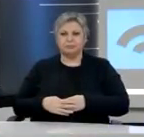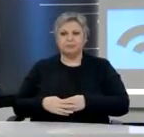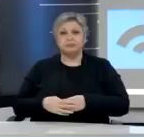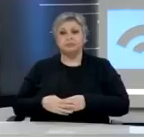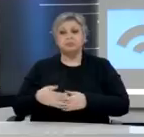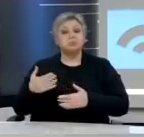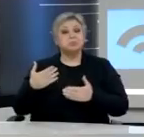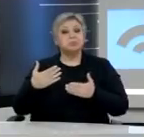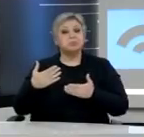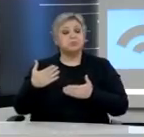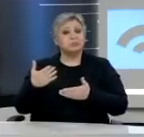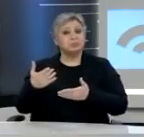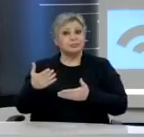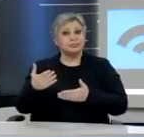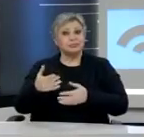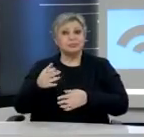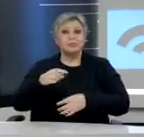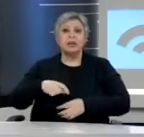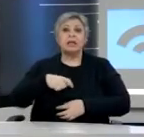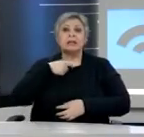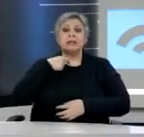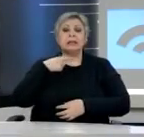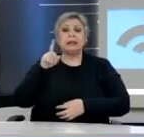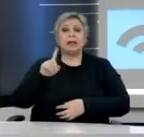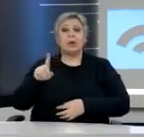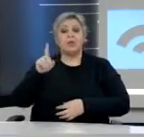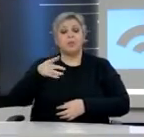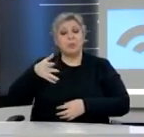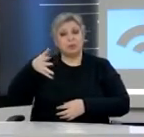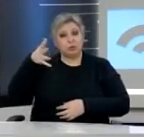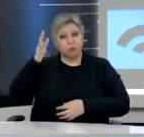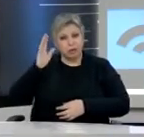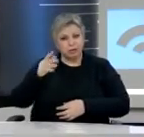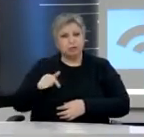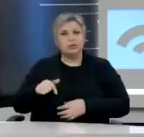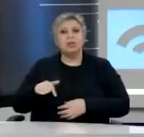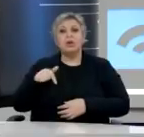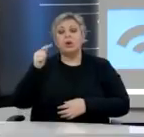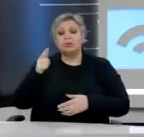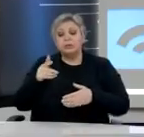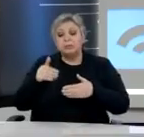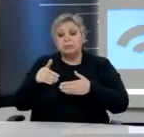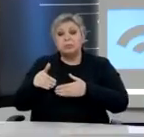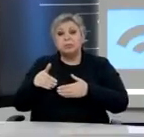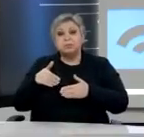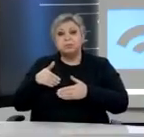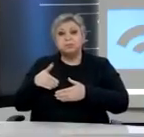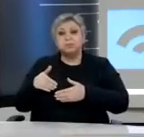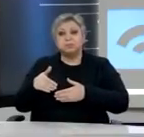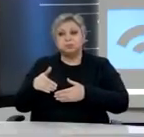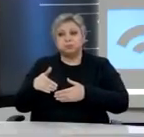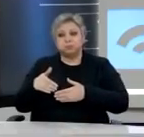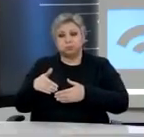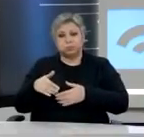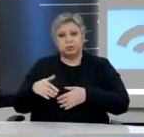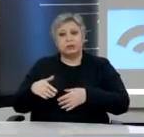Κύριε Μητσοτάκη, πολύ φοβάμαι ότι ή άμεσα, πολύ γρήγορα, Κατ' ησυχία, παρακαλώ.